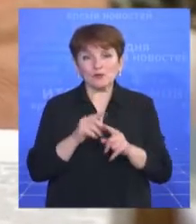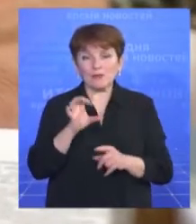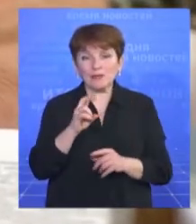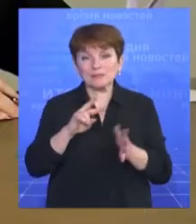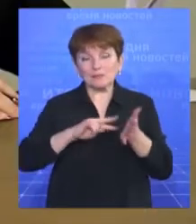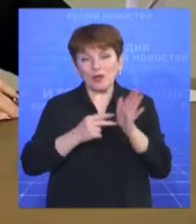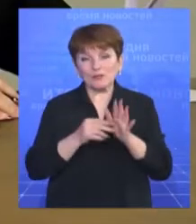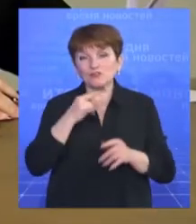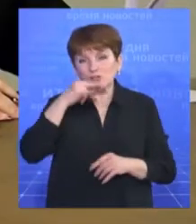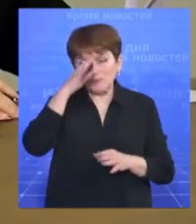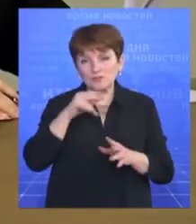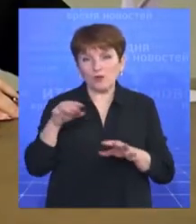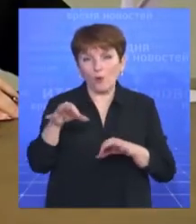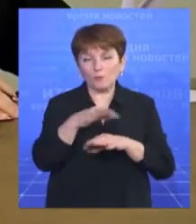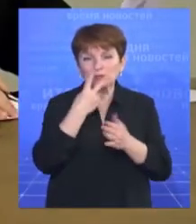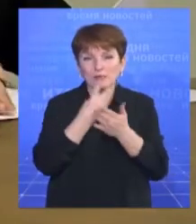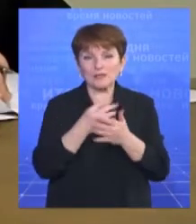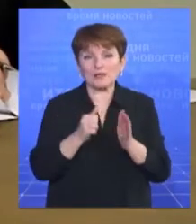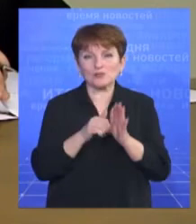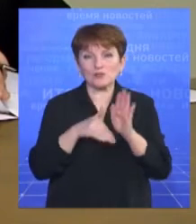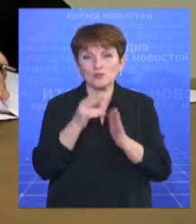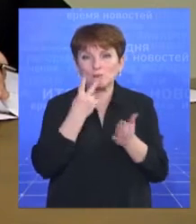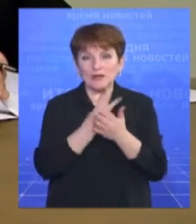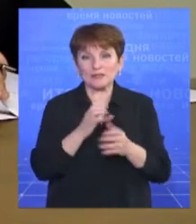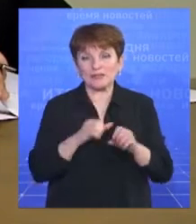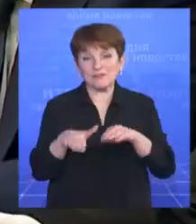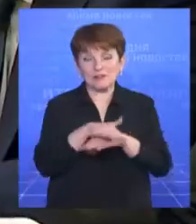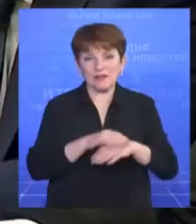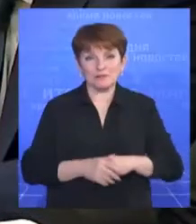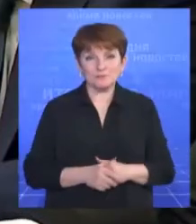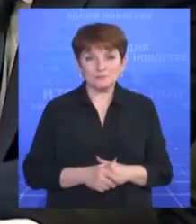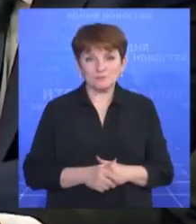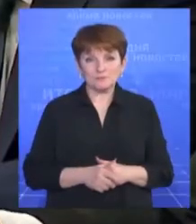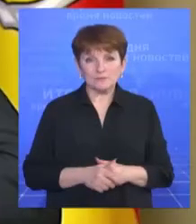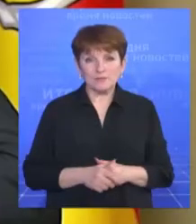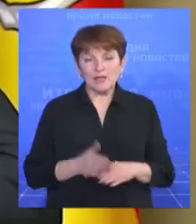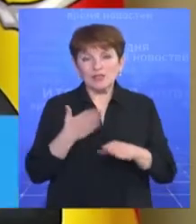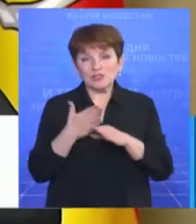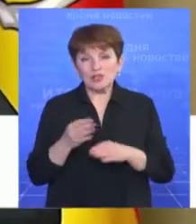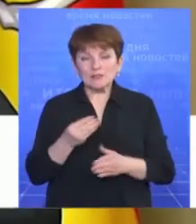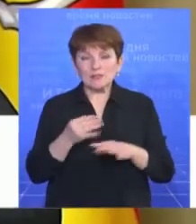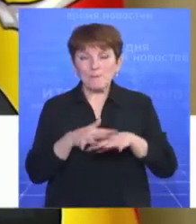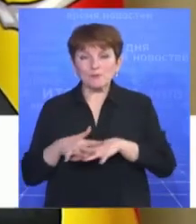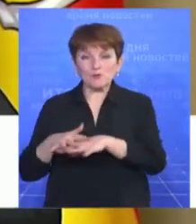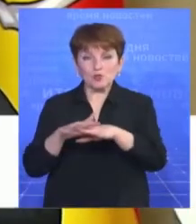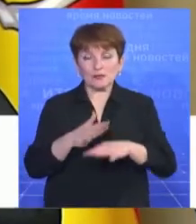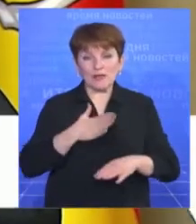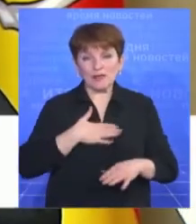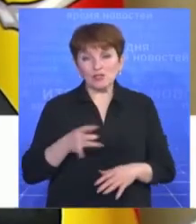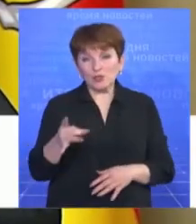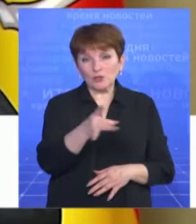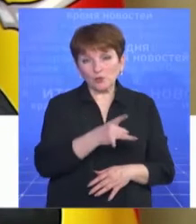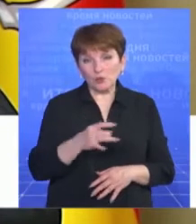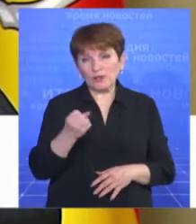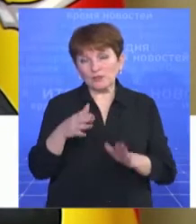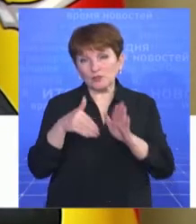Поэтому нацпроекту Челябинская область демонстрирует один из лучших показателей в стране. В части бюджета наш